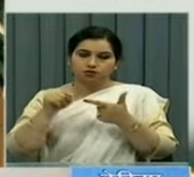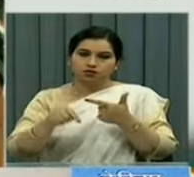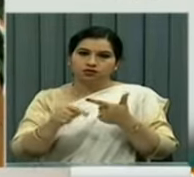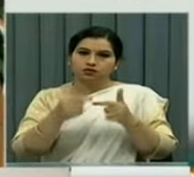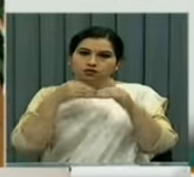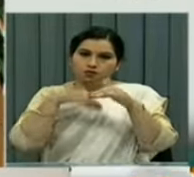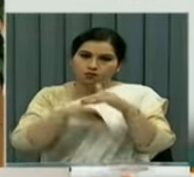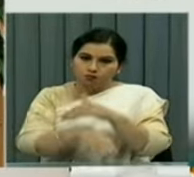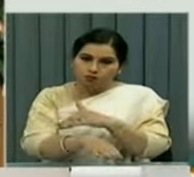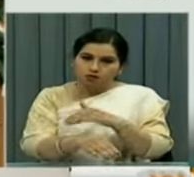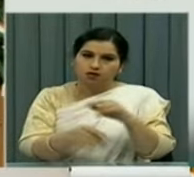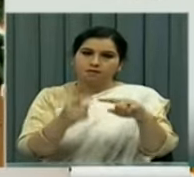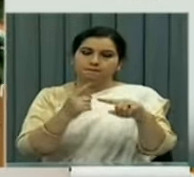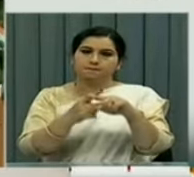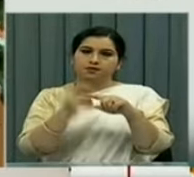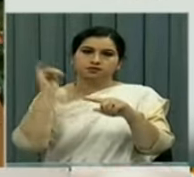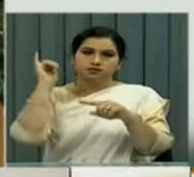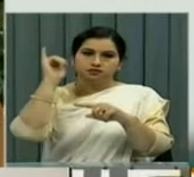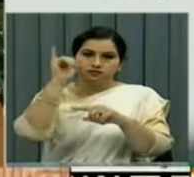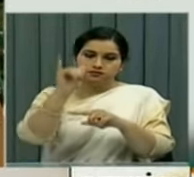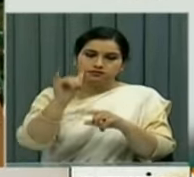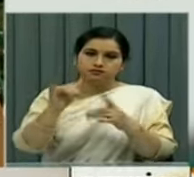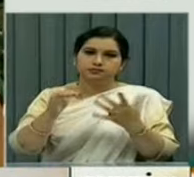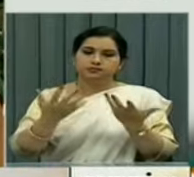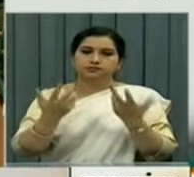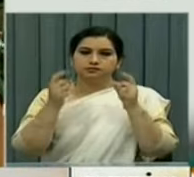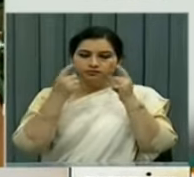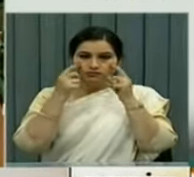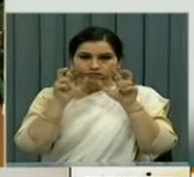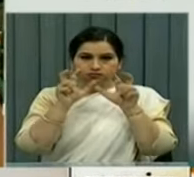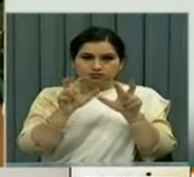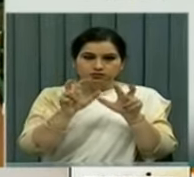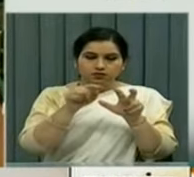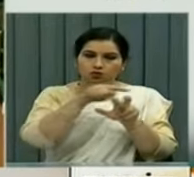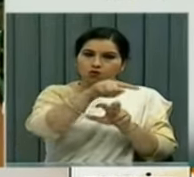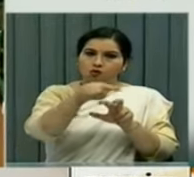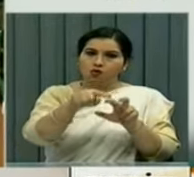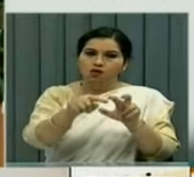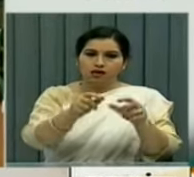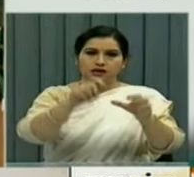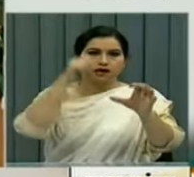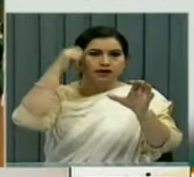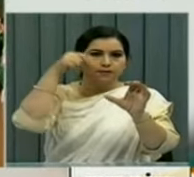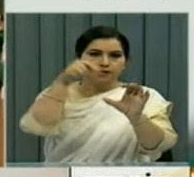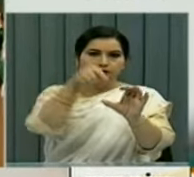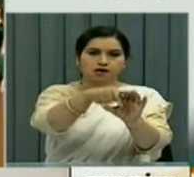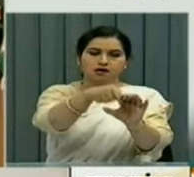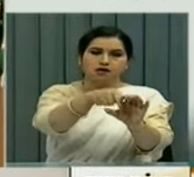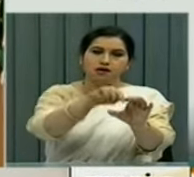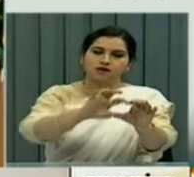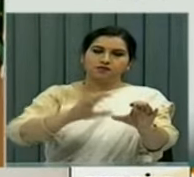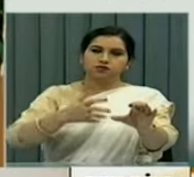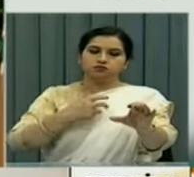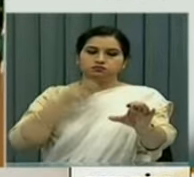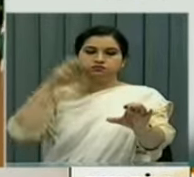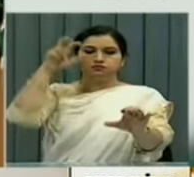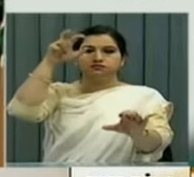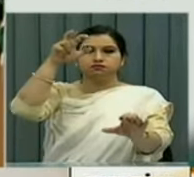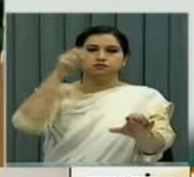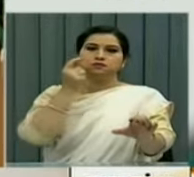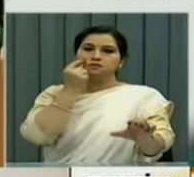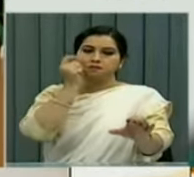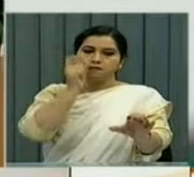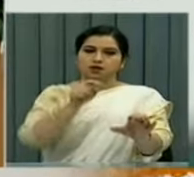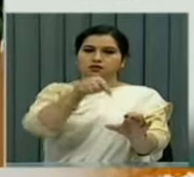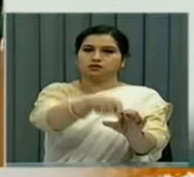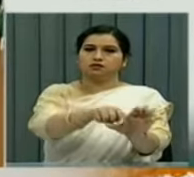भी होता है, मानव रहित प्रणाली ग्राउंड पे भी होती है, तो ये प्रणाली का डेवलपमेंट जो हम कर रहे हैं ये बहुत अच्छा है। जो यूएवी जो एयरक्राफ्ट बना रहे हैं वो